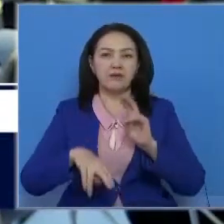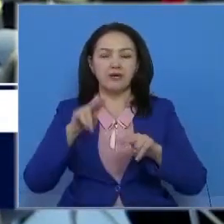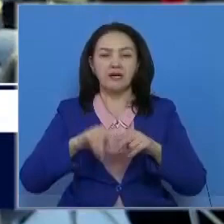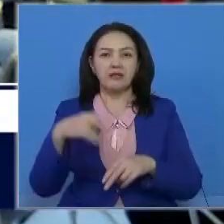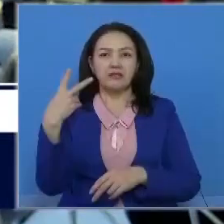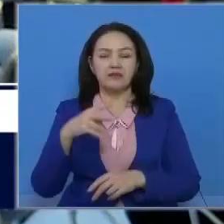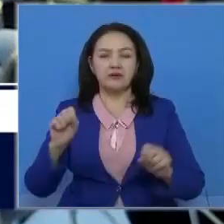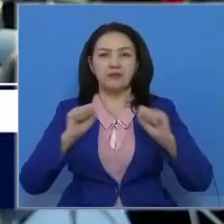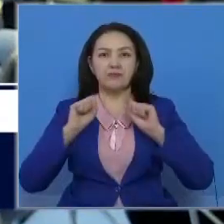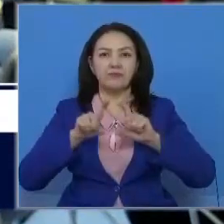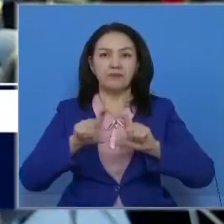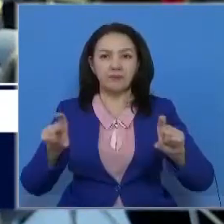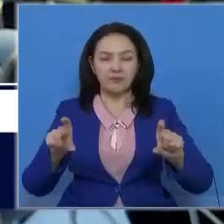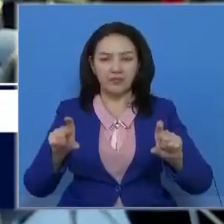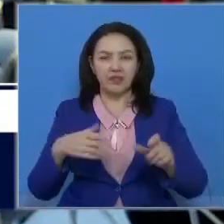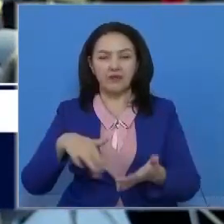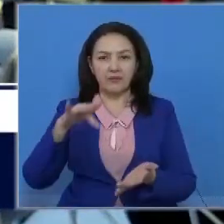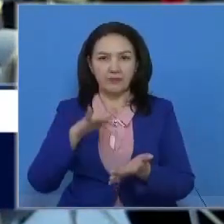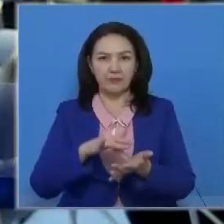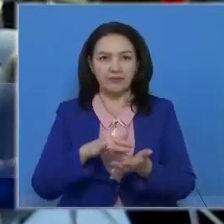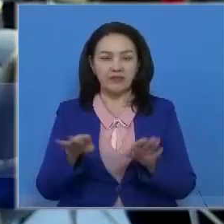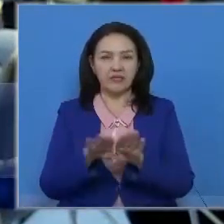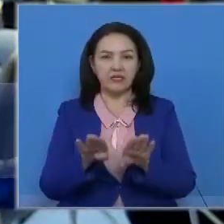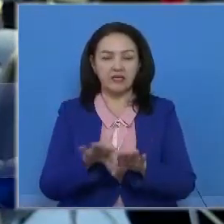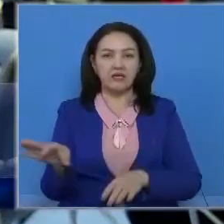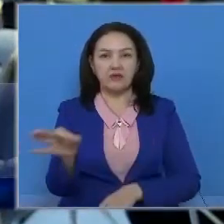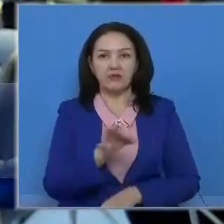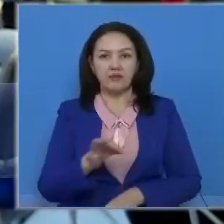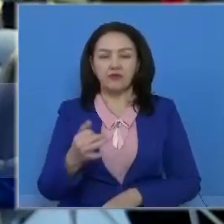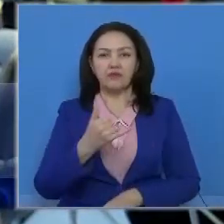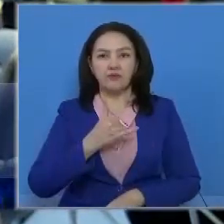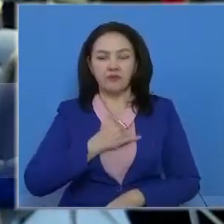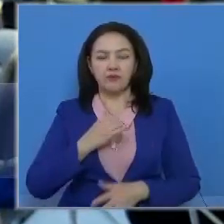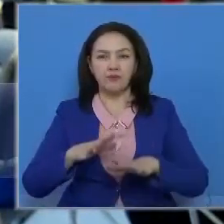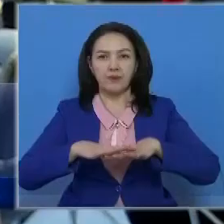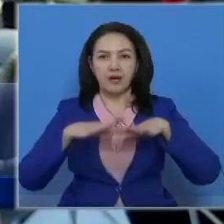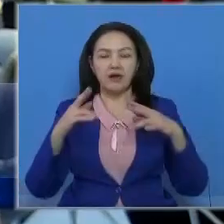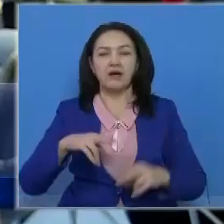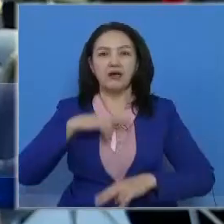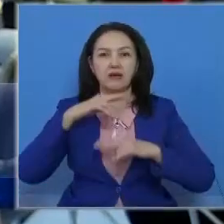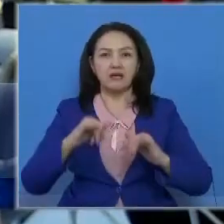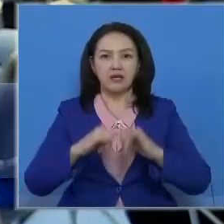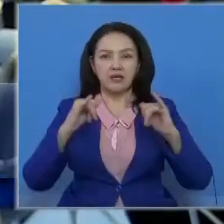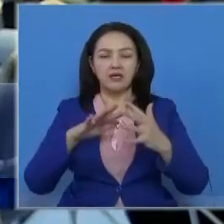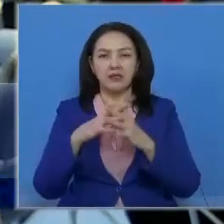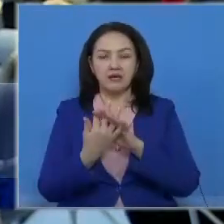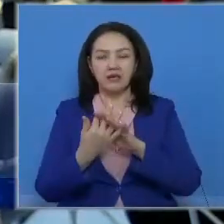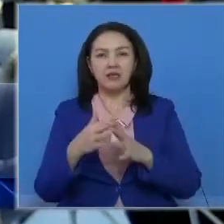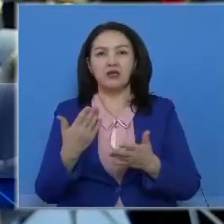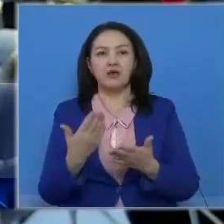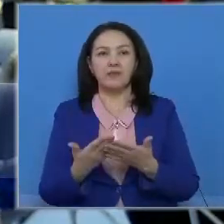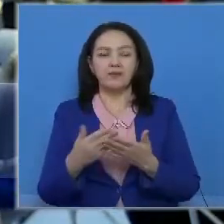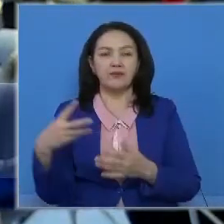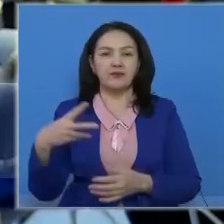20 спортивных крупных объектов в городе, так и в области. То есть у нас основной акцент, естественно, у нас сейчас на развитие сельской инфраструктуры.